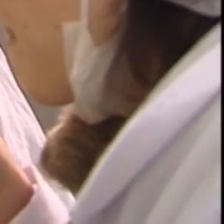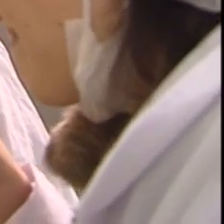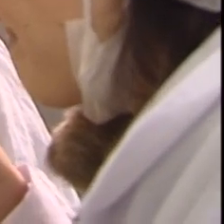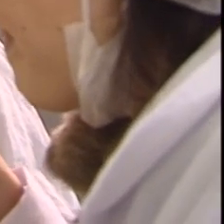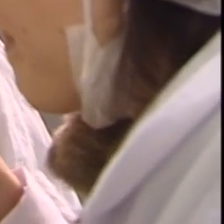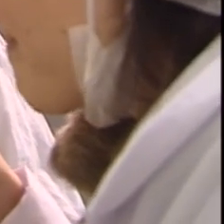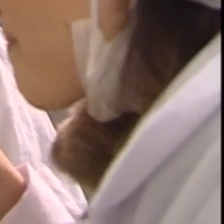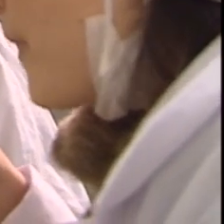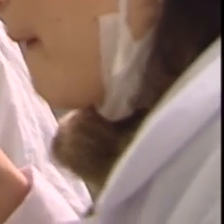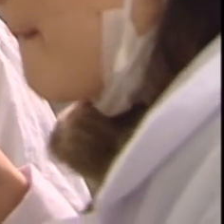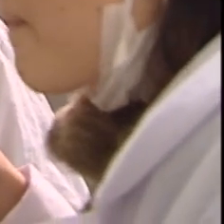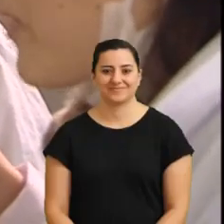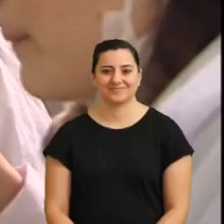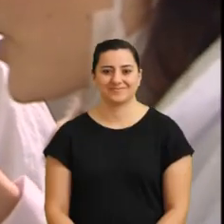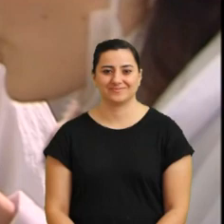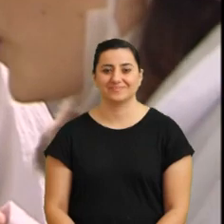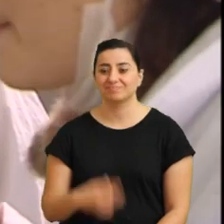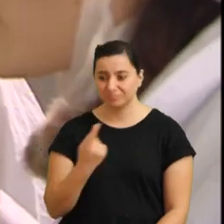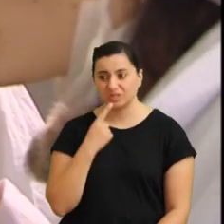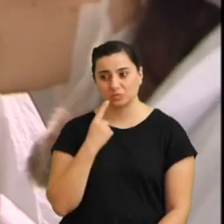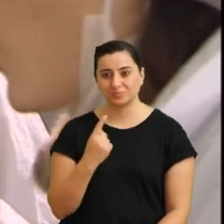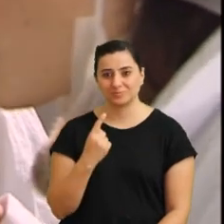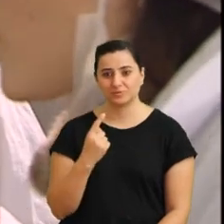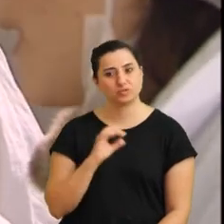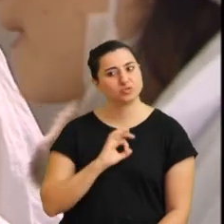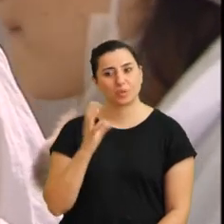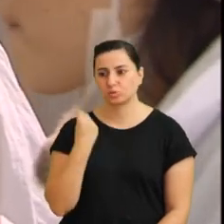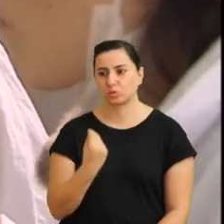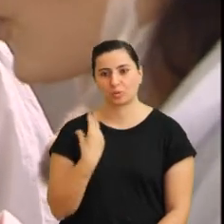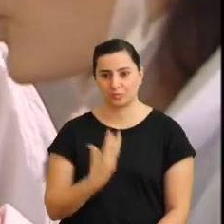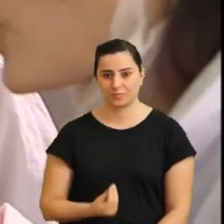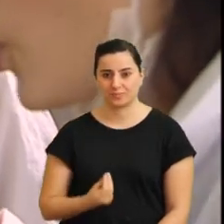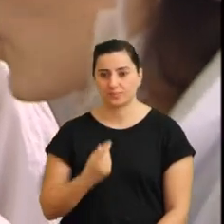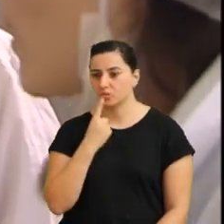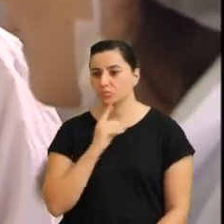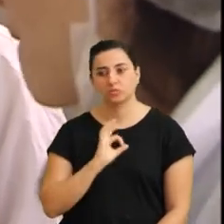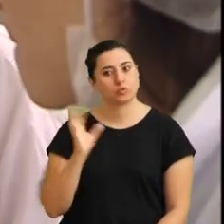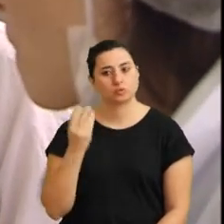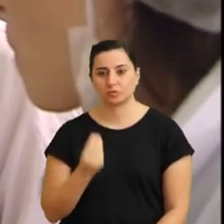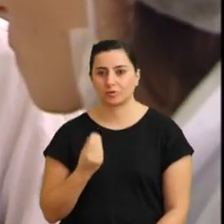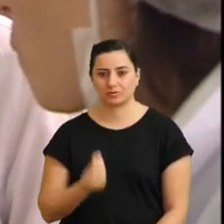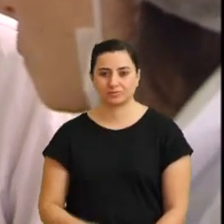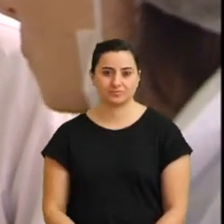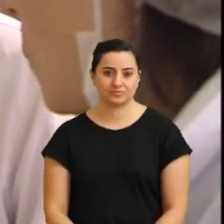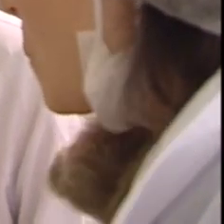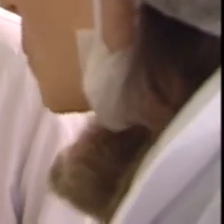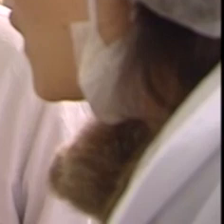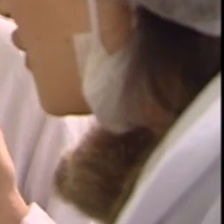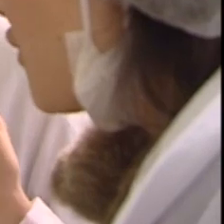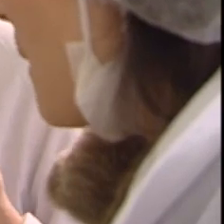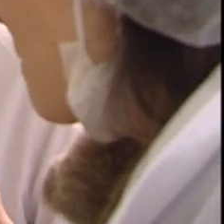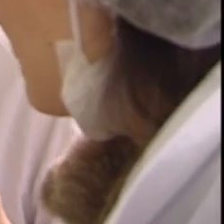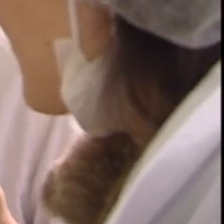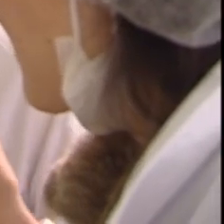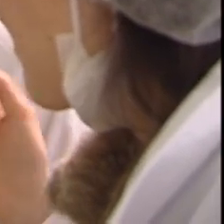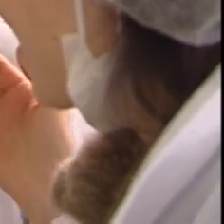Mert göz kırptı nasıl olmuş diye. Bir şey söyleyeyim mi? Çok güzel. Nerede? Çok güzel. Mert aldı bardağı. İç